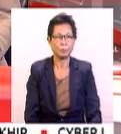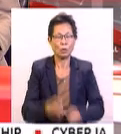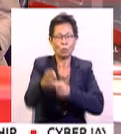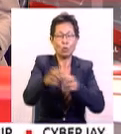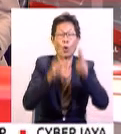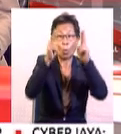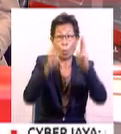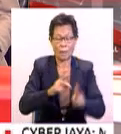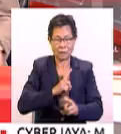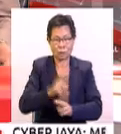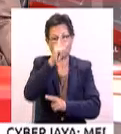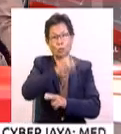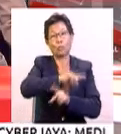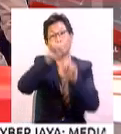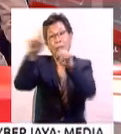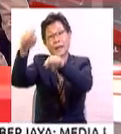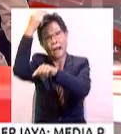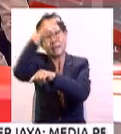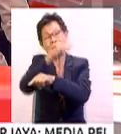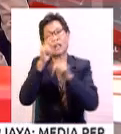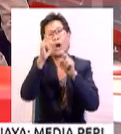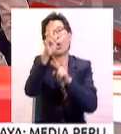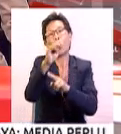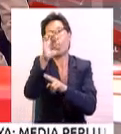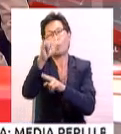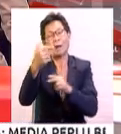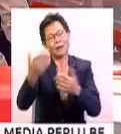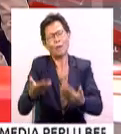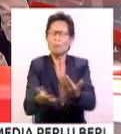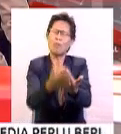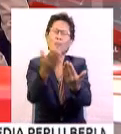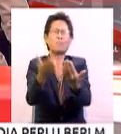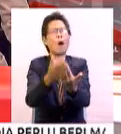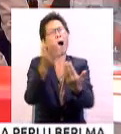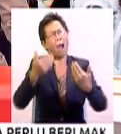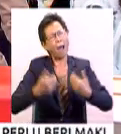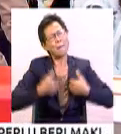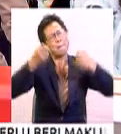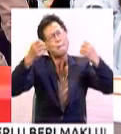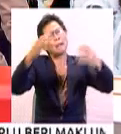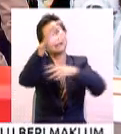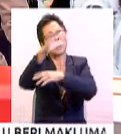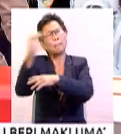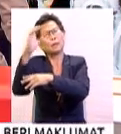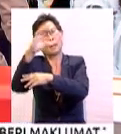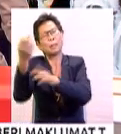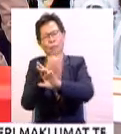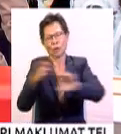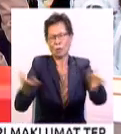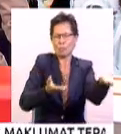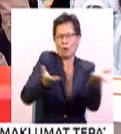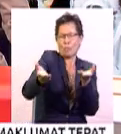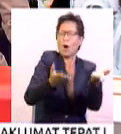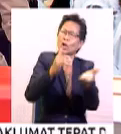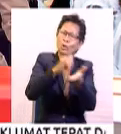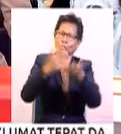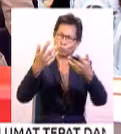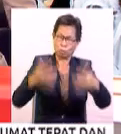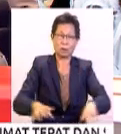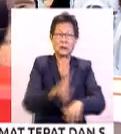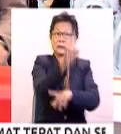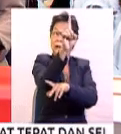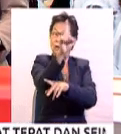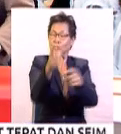Urusan umat Islam untuk mengerjakan haji dan umrah kini bertambah mudah dengan wujudnya banyak syarikat yang menyediakan perkhidmatan tersebut. Salah